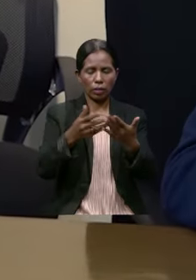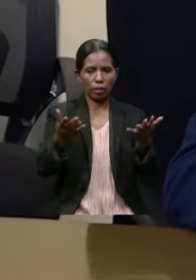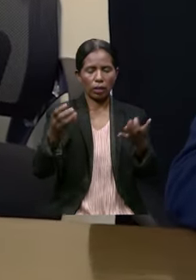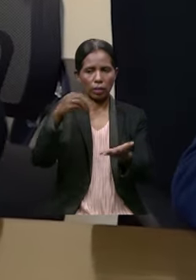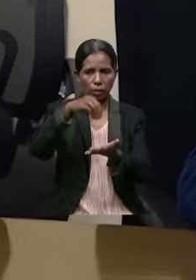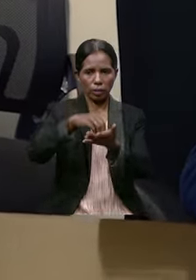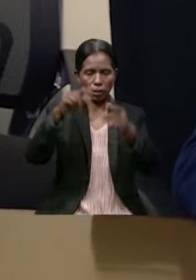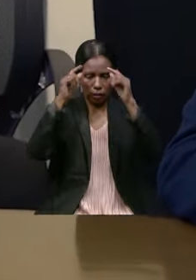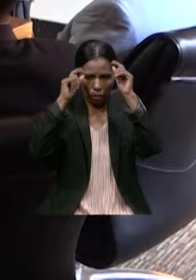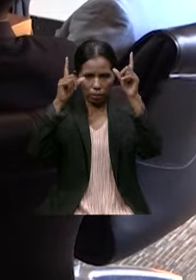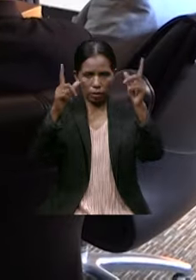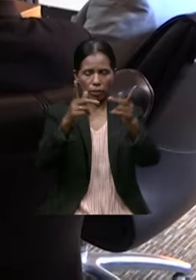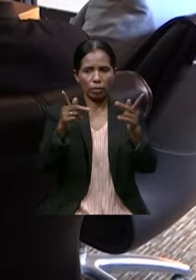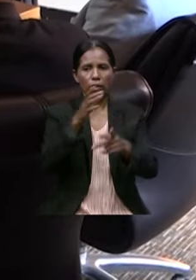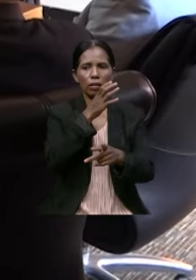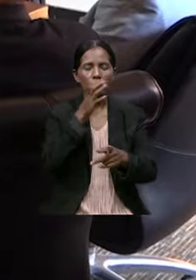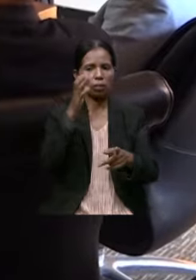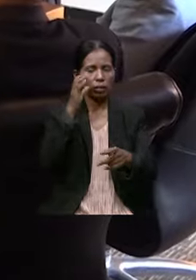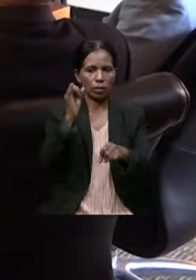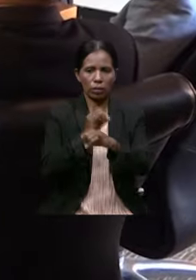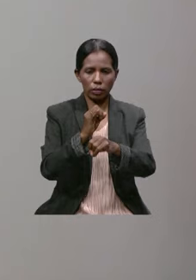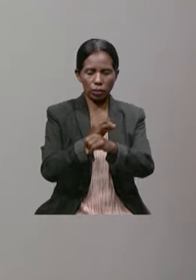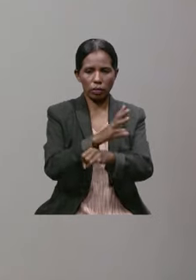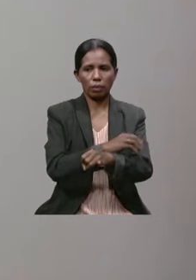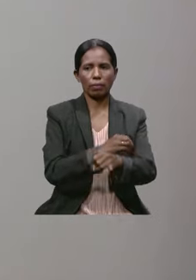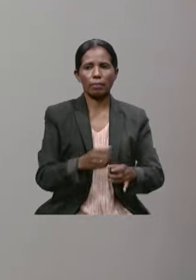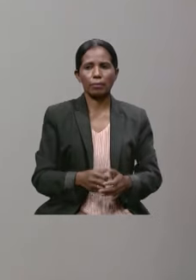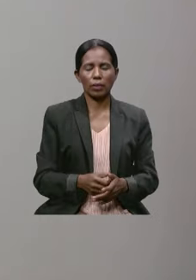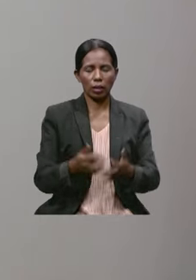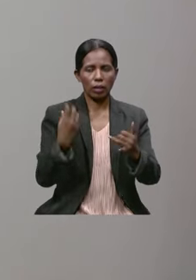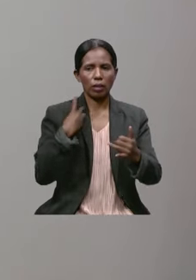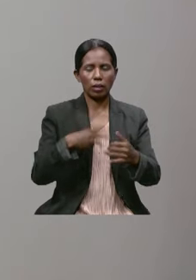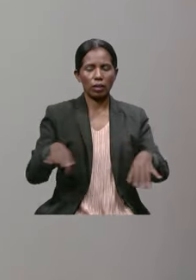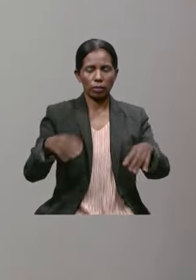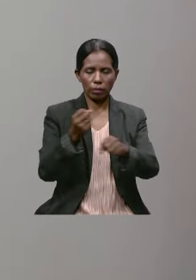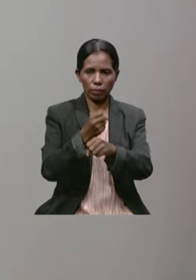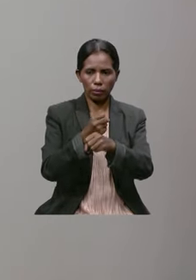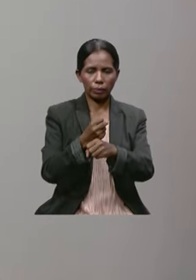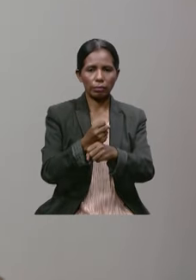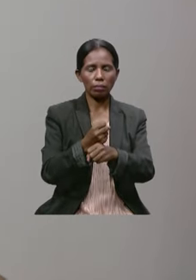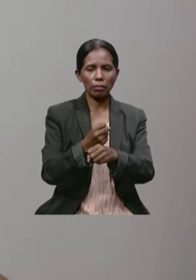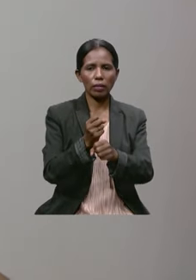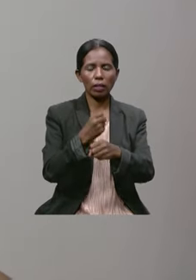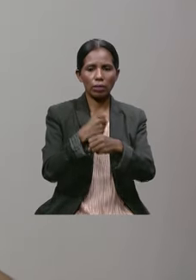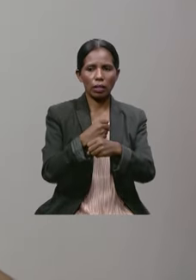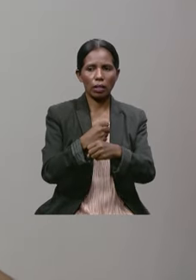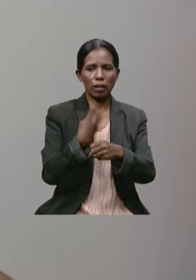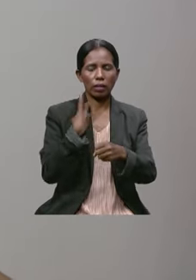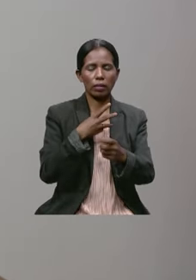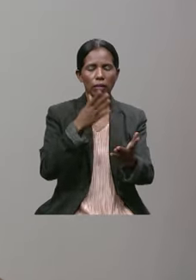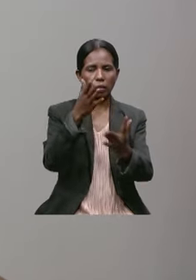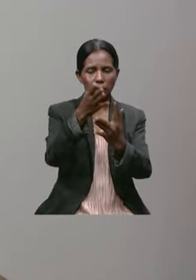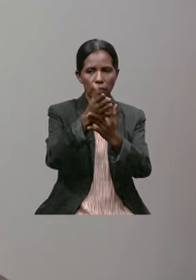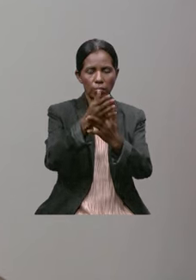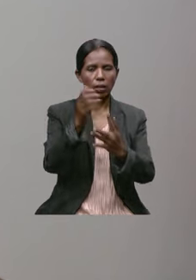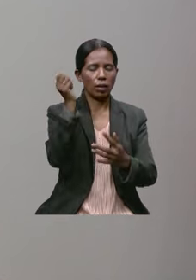investi a Timor Leste iha area agrikultura, industri dan turismo. Sedap ni masih tes force lah. Primero force pun demi maka tu halo itu satu tama dari